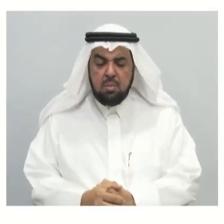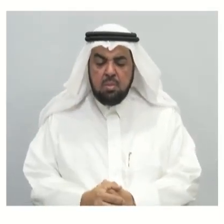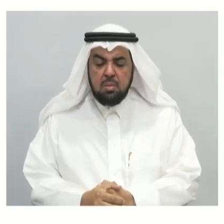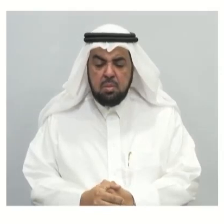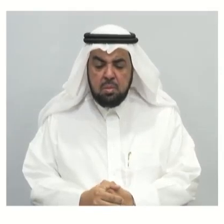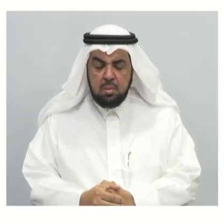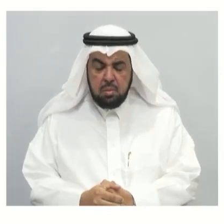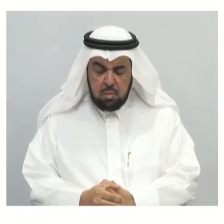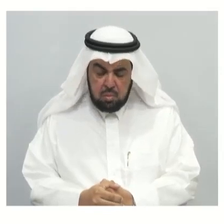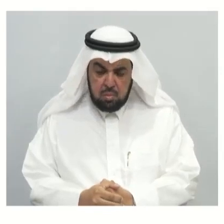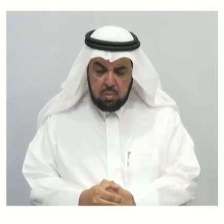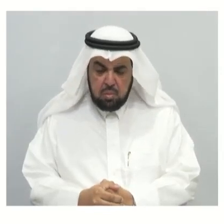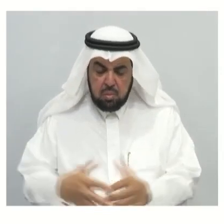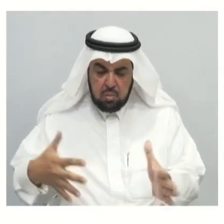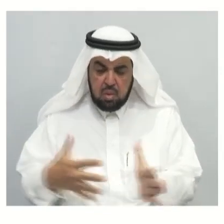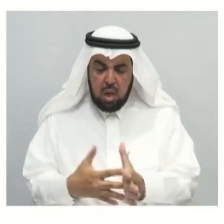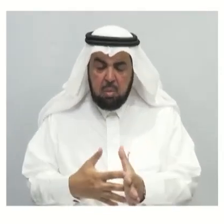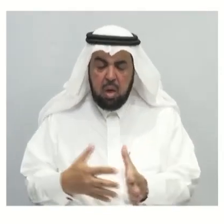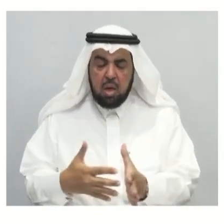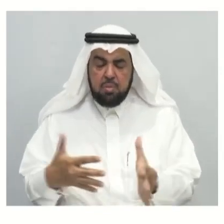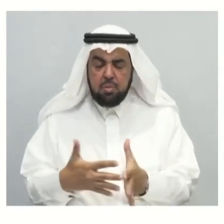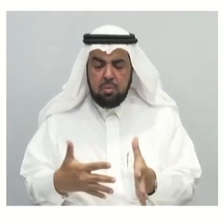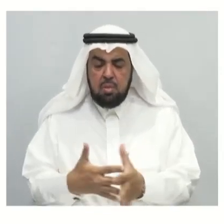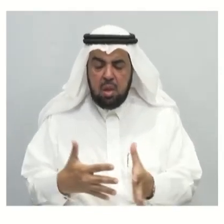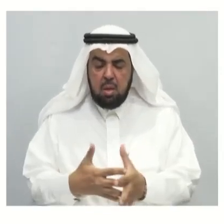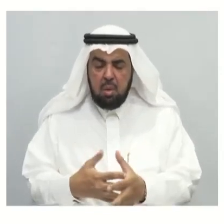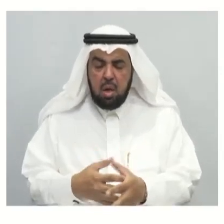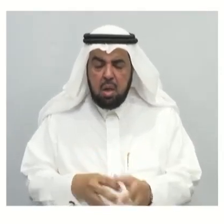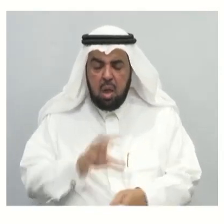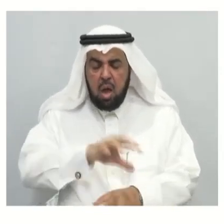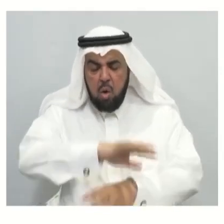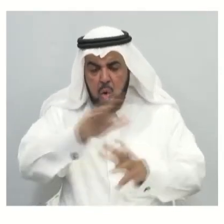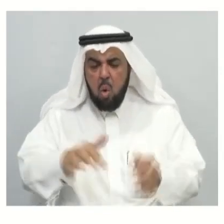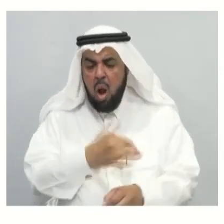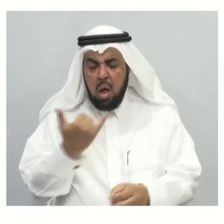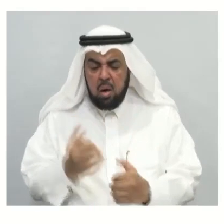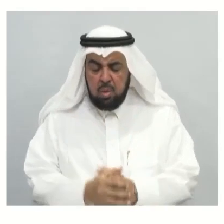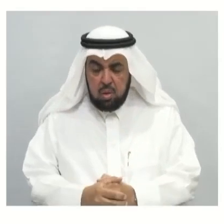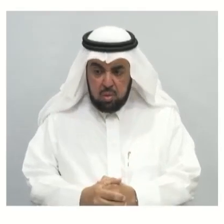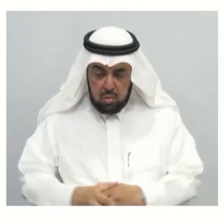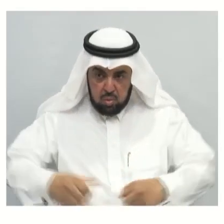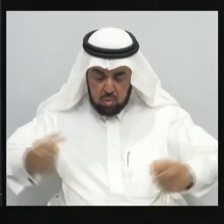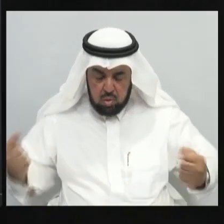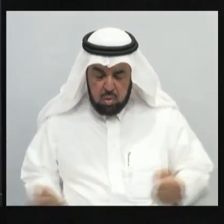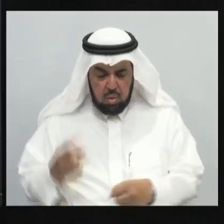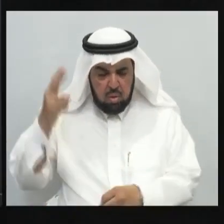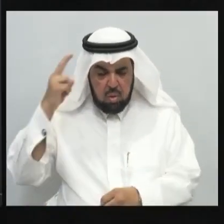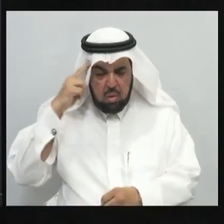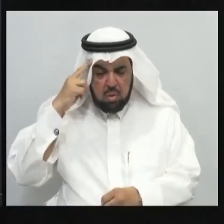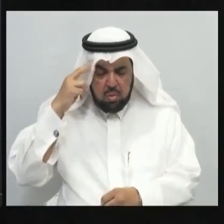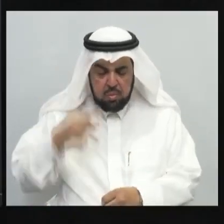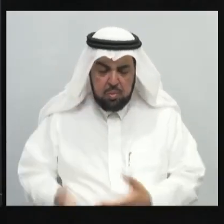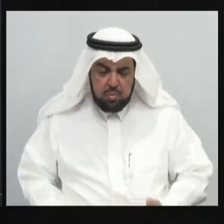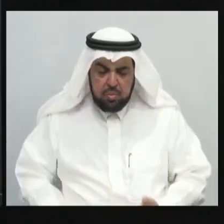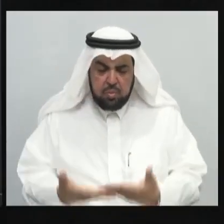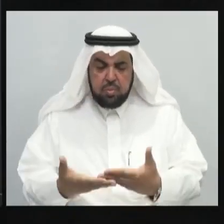جامعه الدول العربيه وسبق ان تعرفنا على دور المملكه العربيه السعوديه في